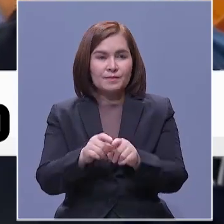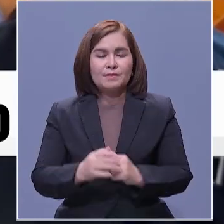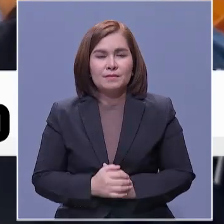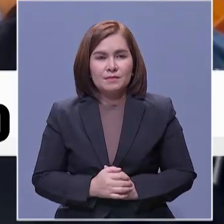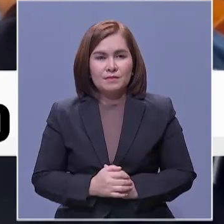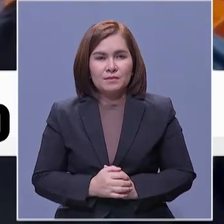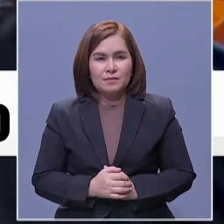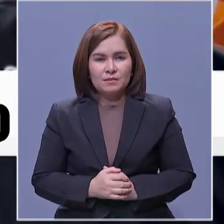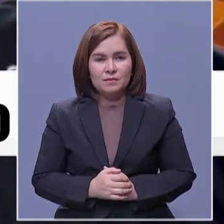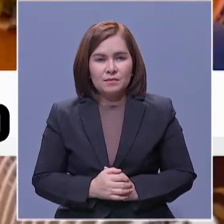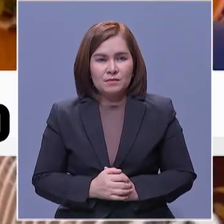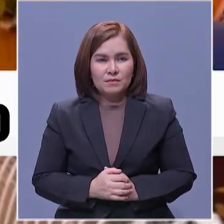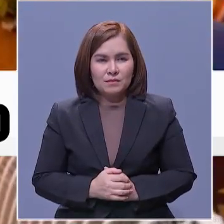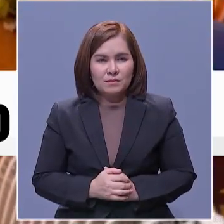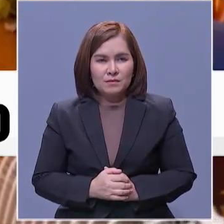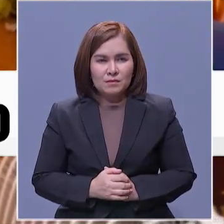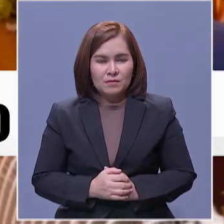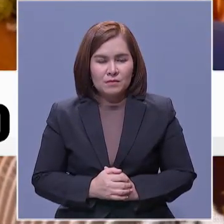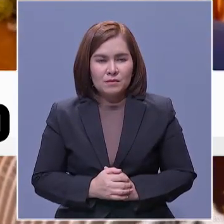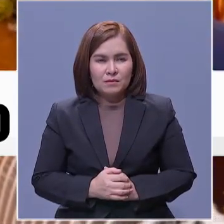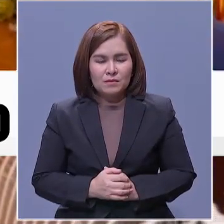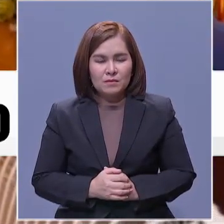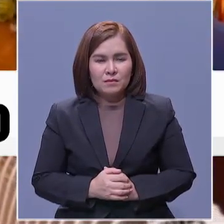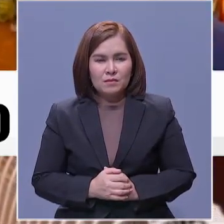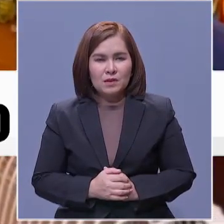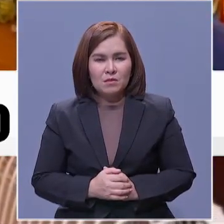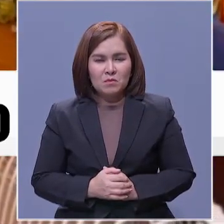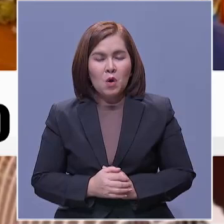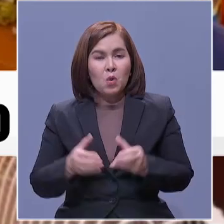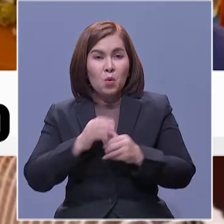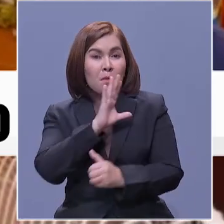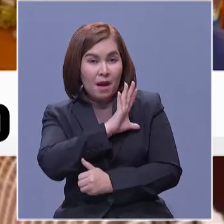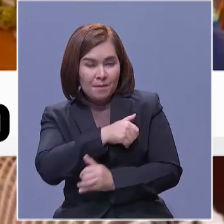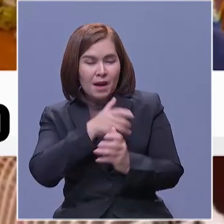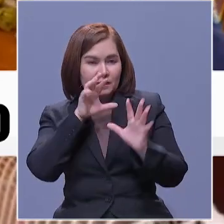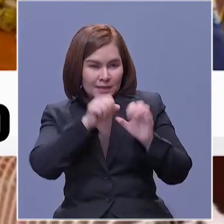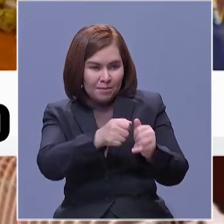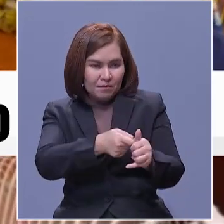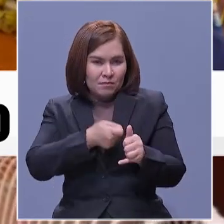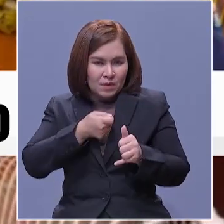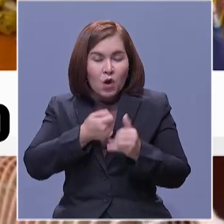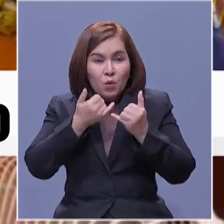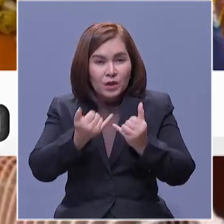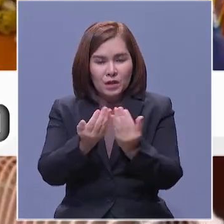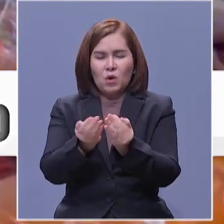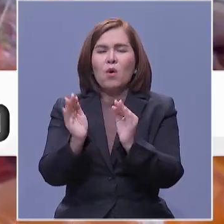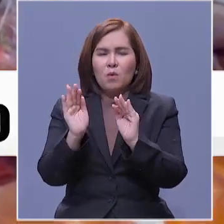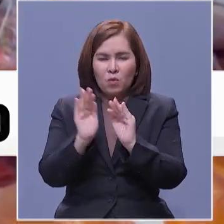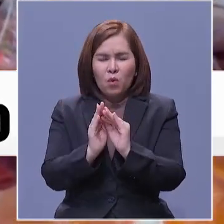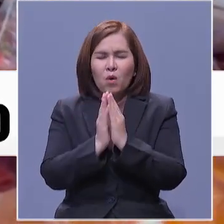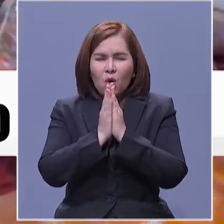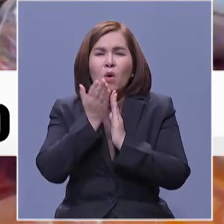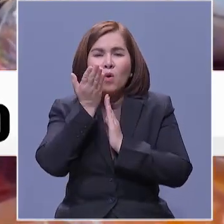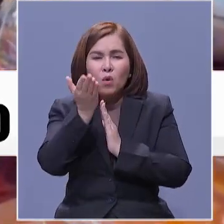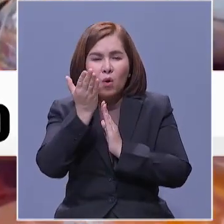กิจวานิชเจริญซึ่งถูกกลุ่มฮามาสเนี่ยจับเป็นตัวประกันวันนี้ทางครอบครัวไปทำพิธีบนบานศาลกล่าวขอ